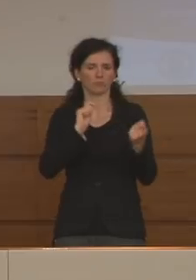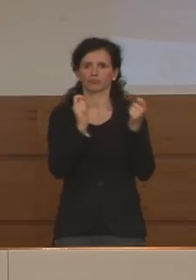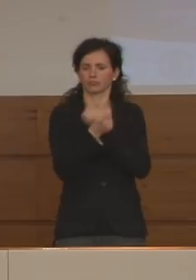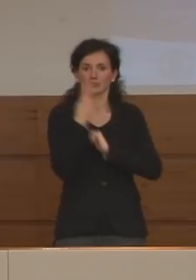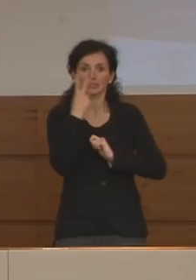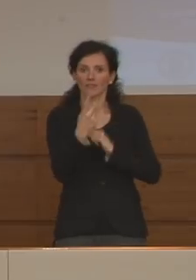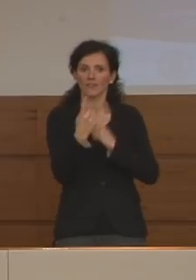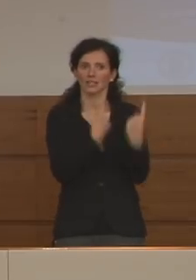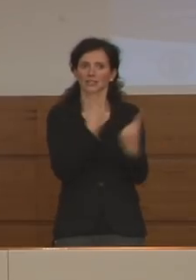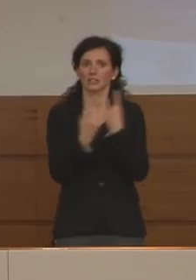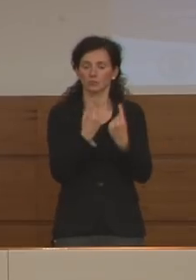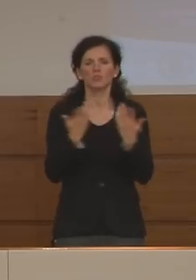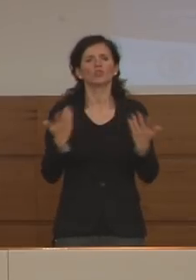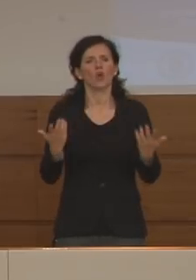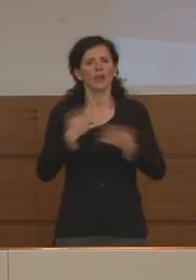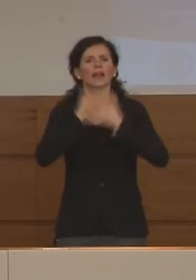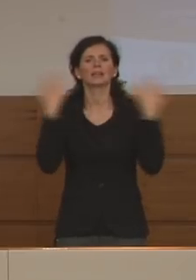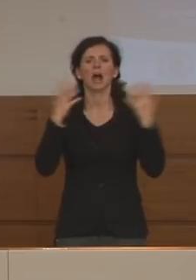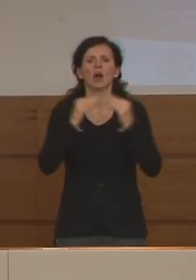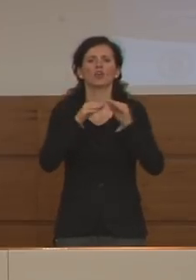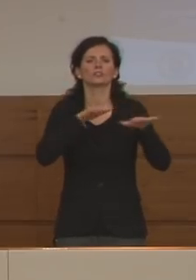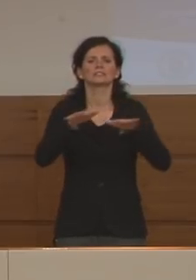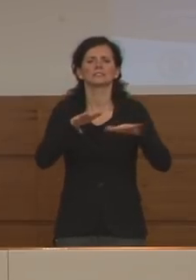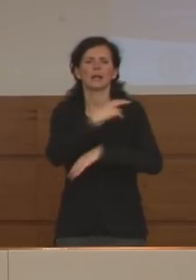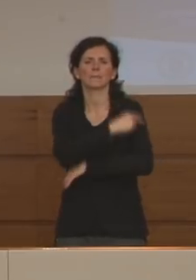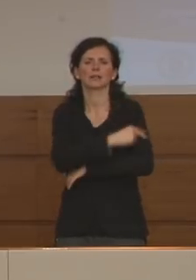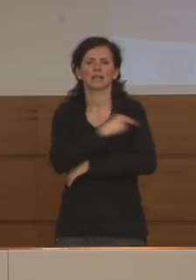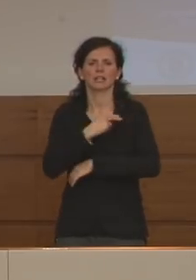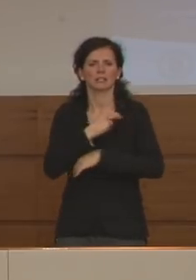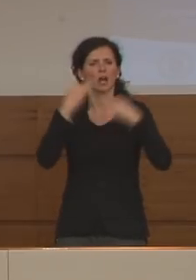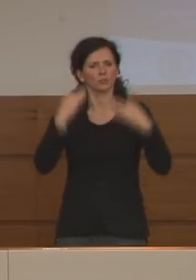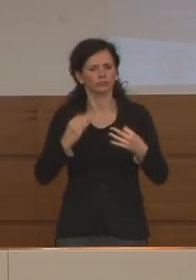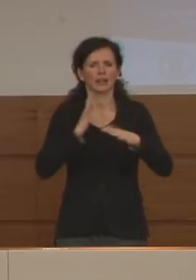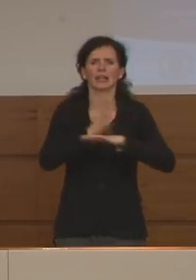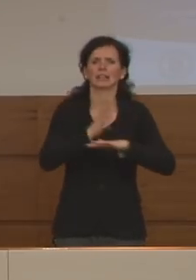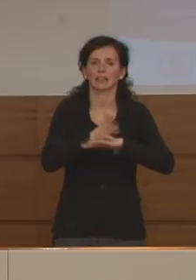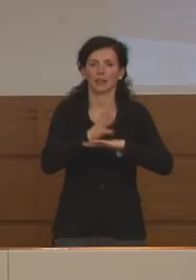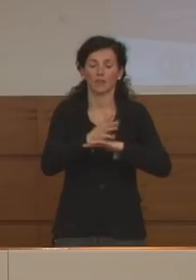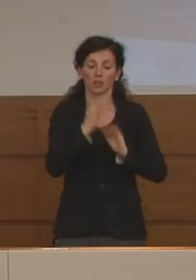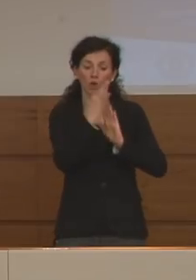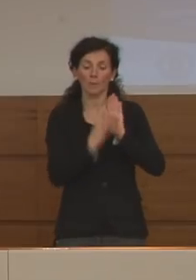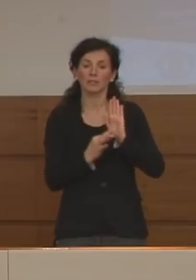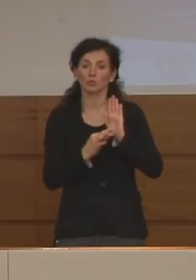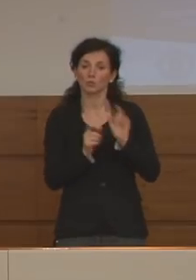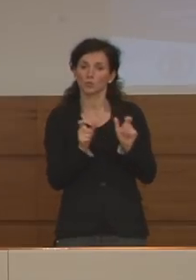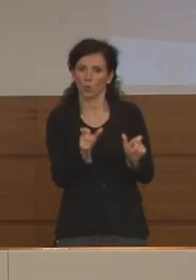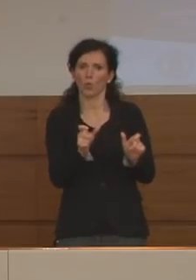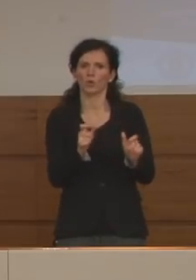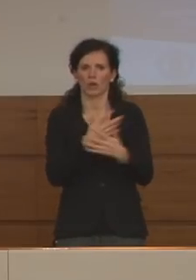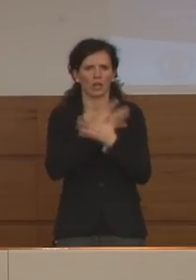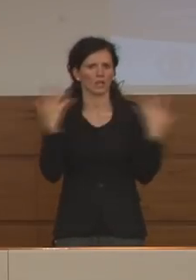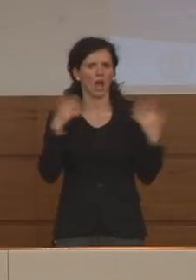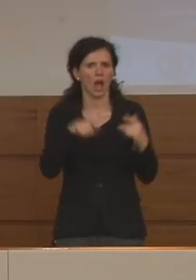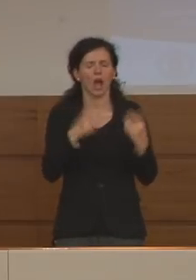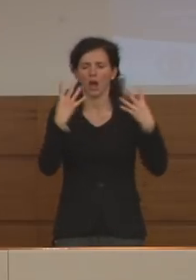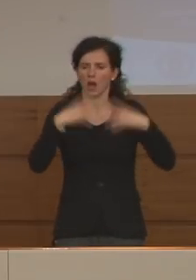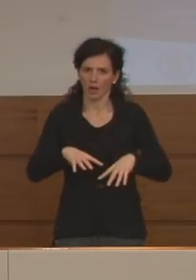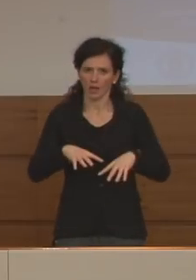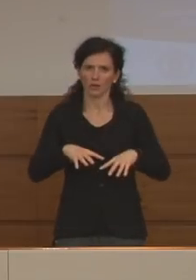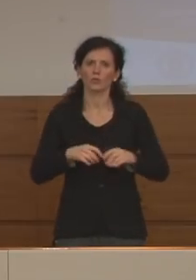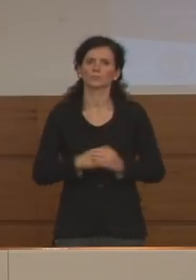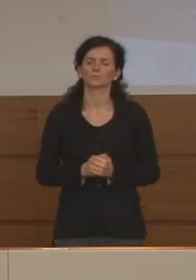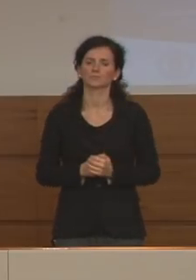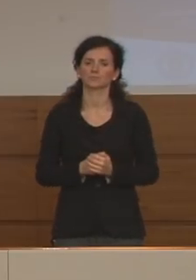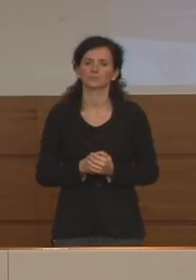un sistema sanitario che sta rispondendo e dell'efficacia delle misure che sono state messe in atto la stessa cosa la vediamo